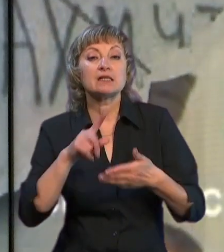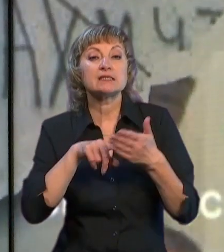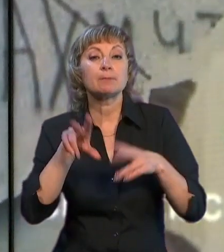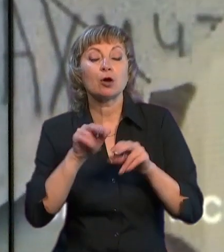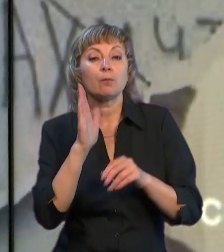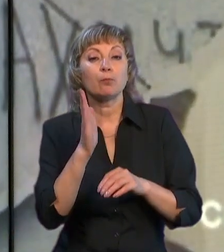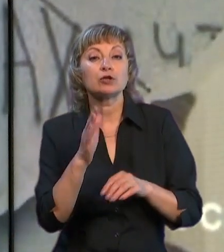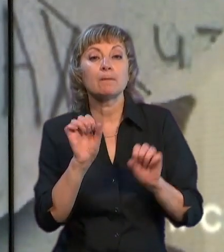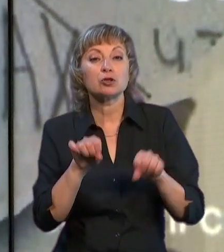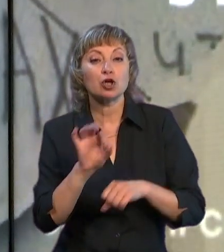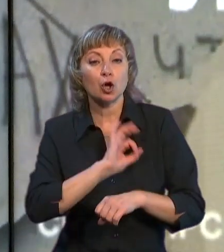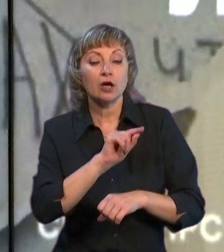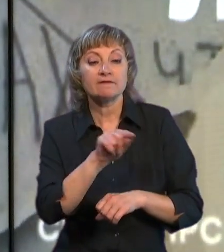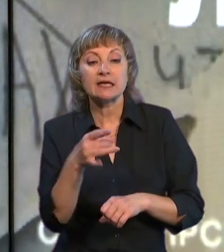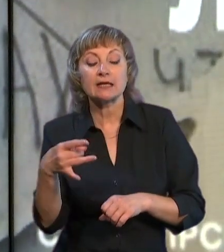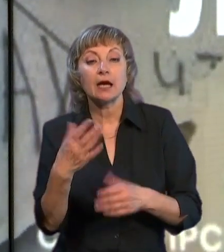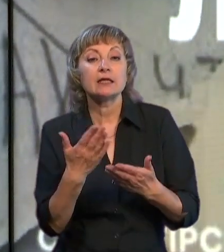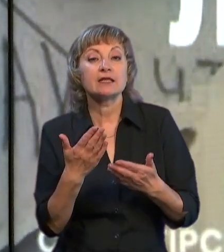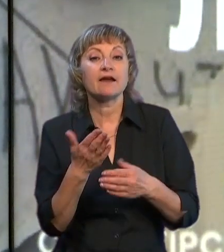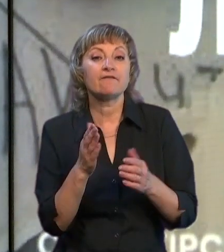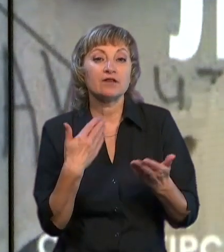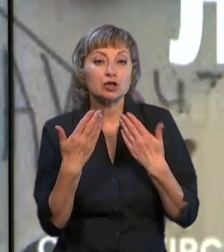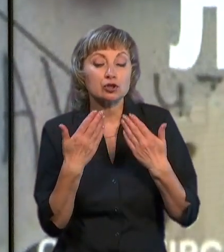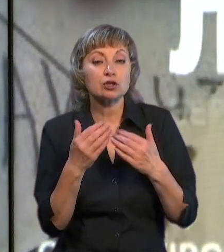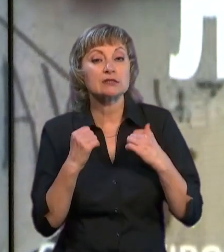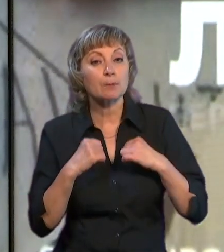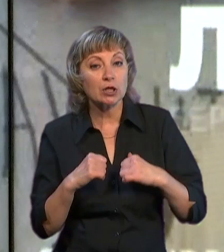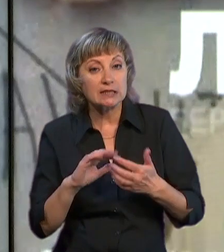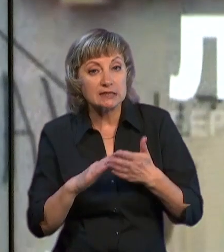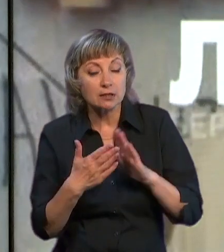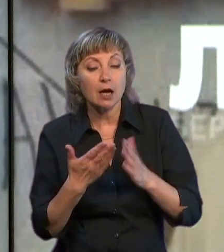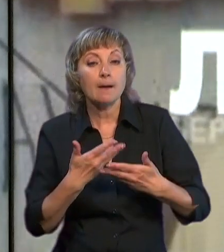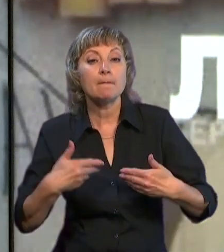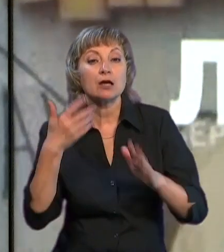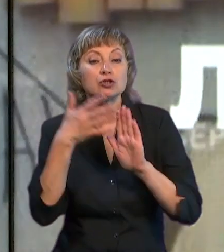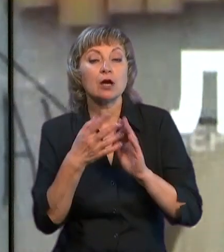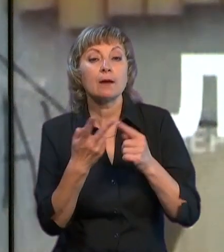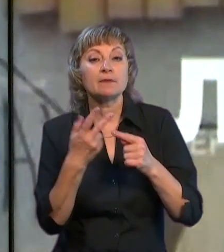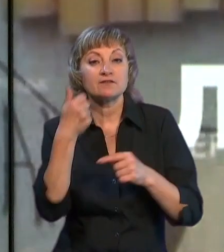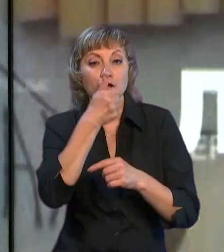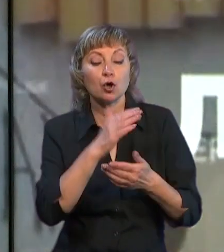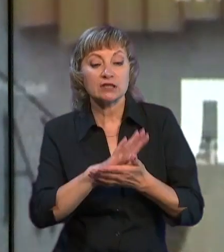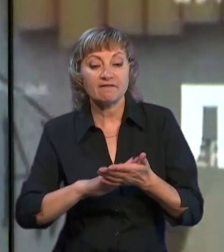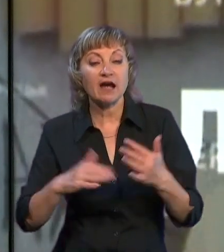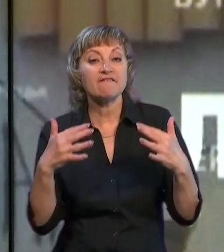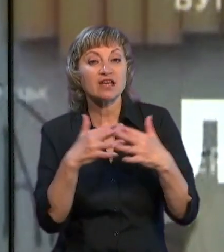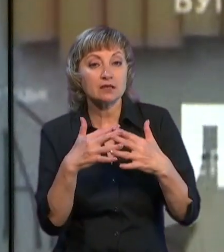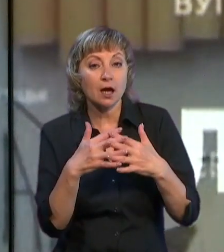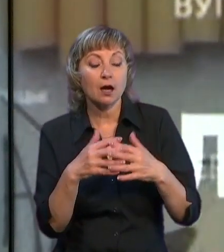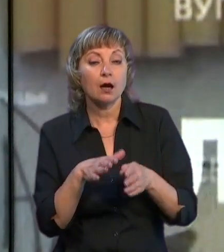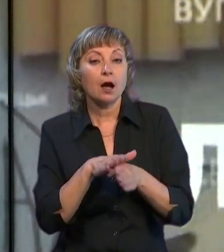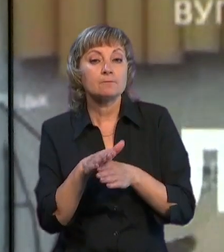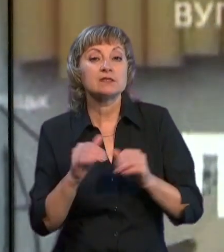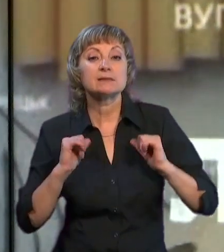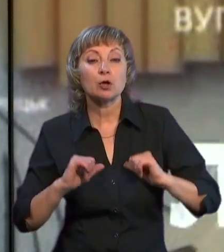буде можливість використовувати в тих регіонах, де відносно спокійна ситуація, але ми розуміємо, півтори року триває війна і абсолютно